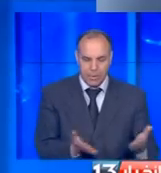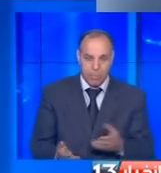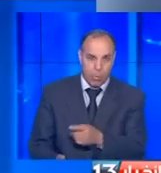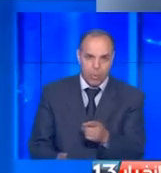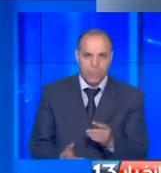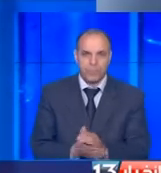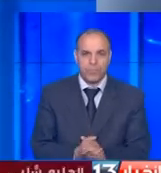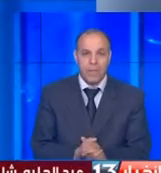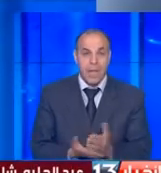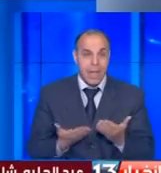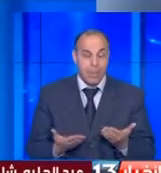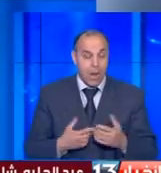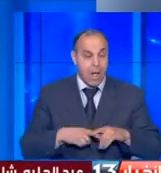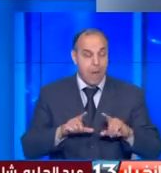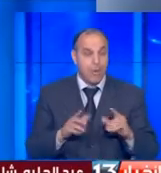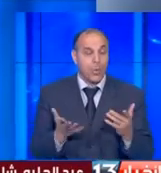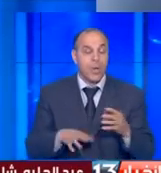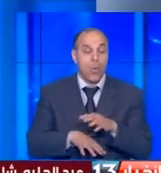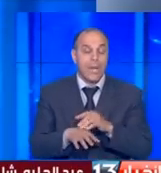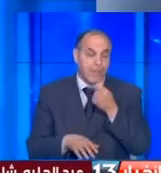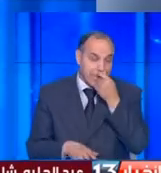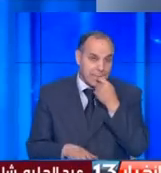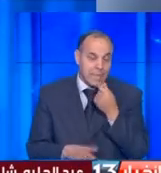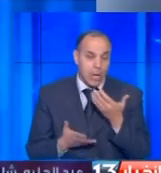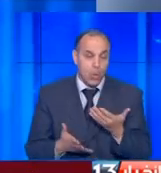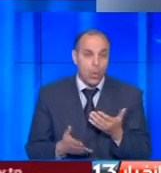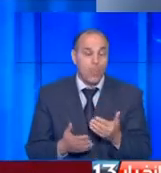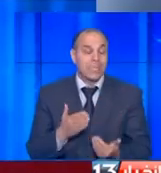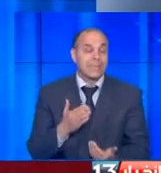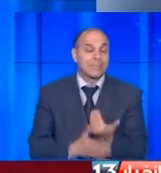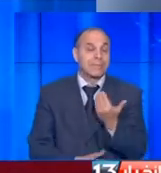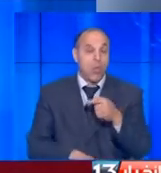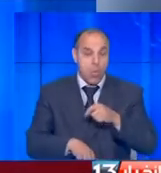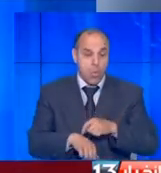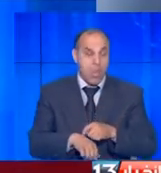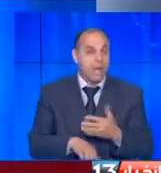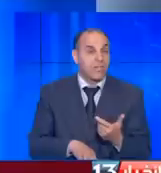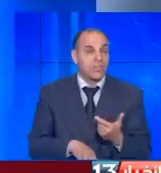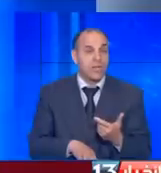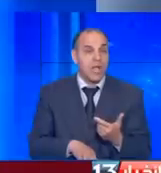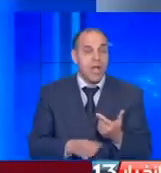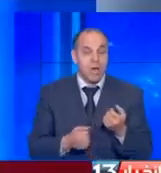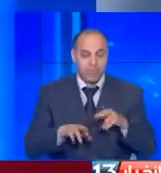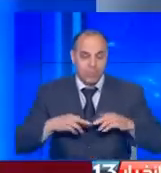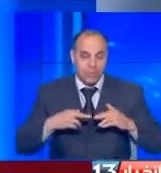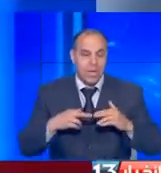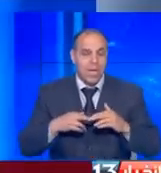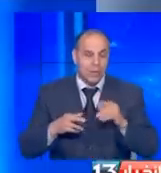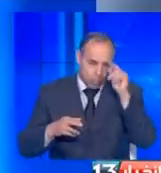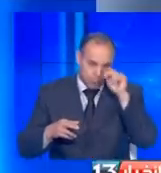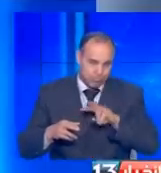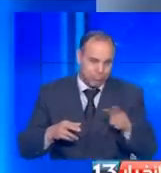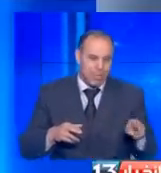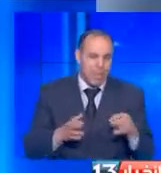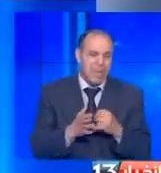مرحباً بكم. نستهل النشرة من ولاية المنستير، حيث جد في ساعة مبكرة من صباح اليوم على مستوى طريق الوسط في